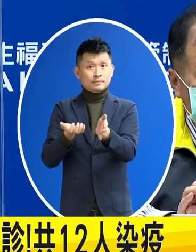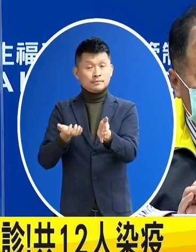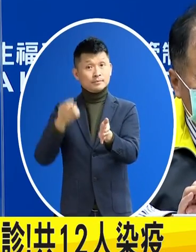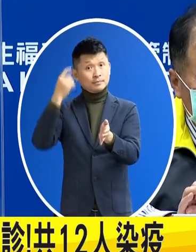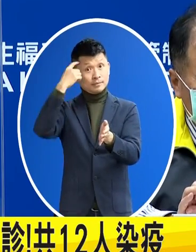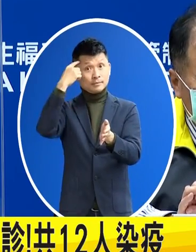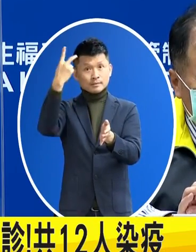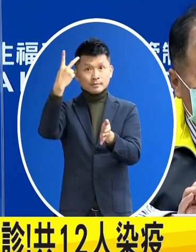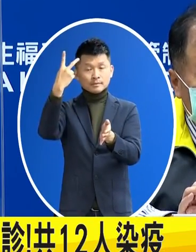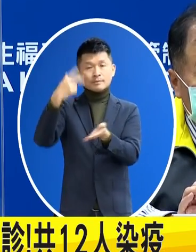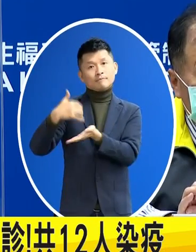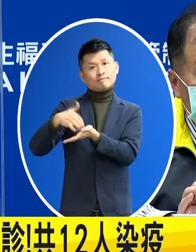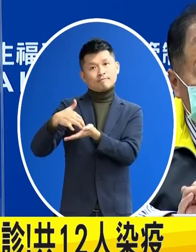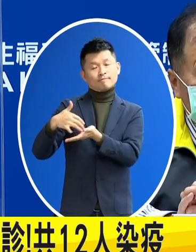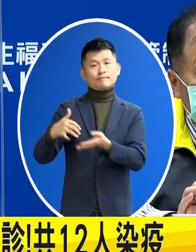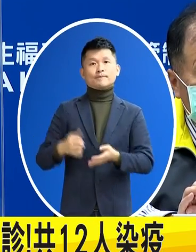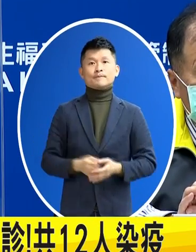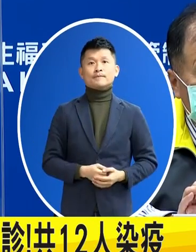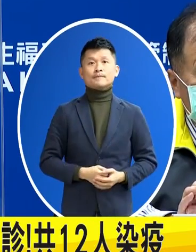日做计算。